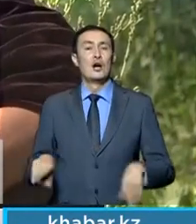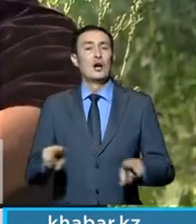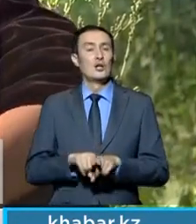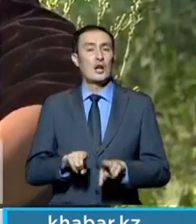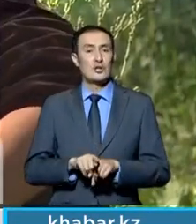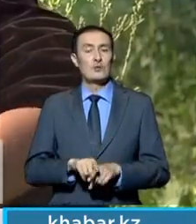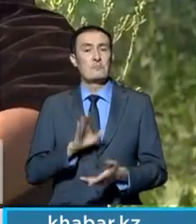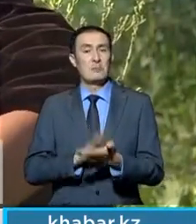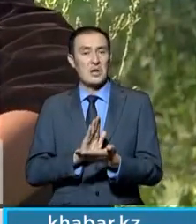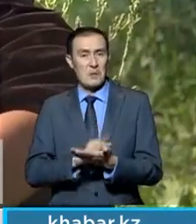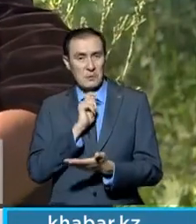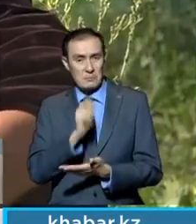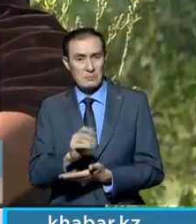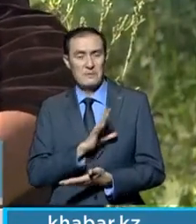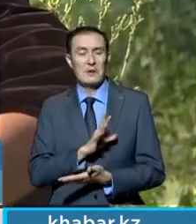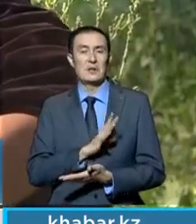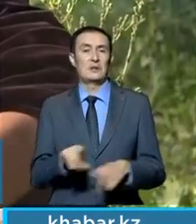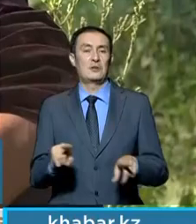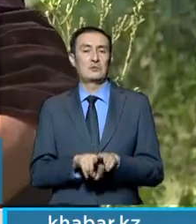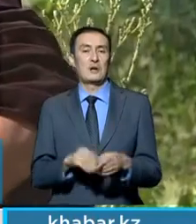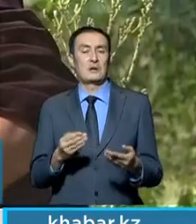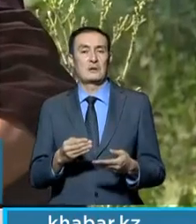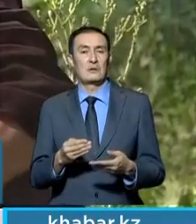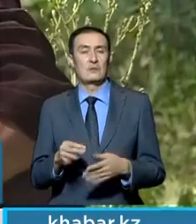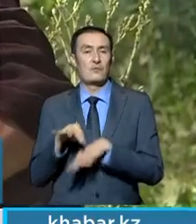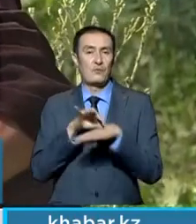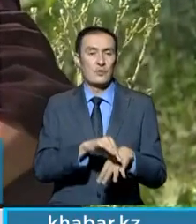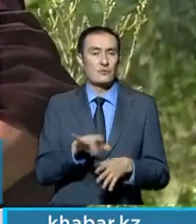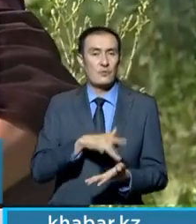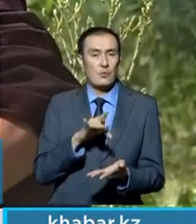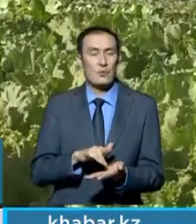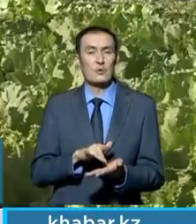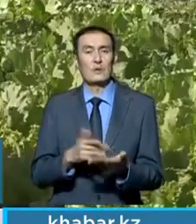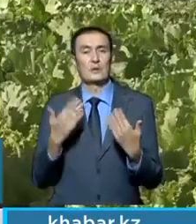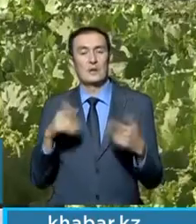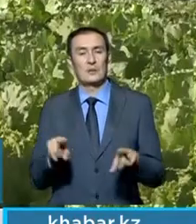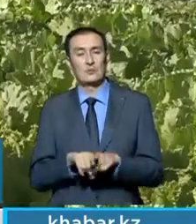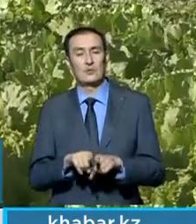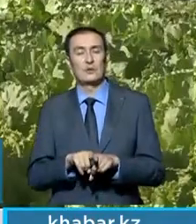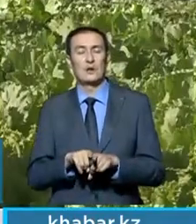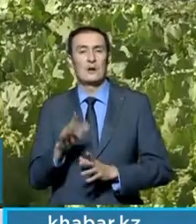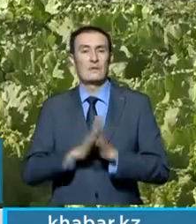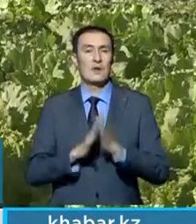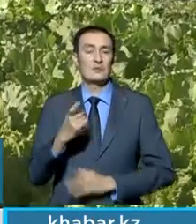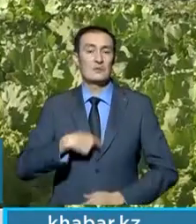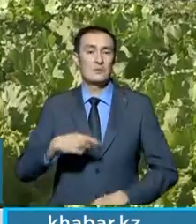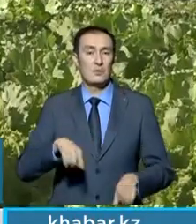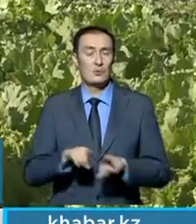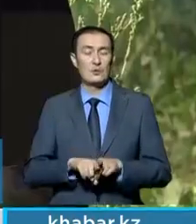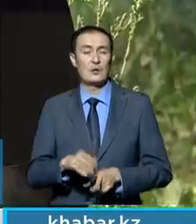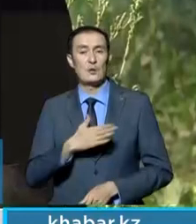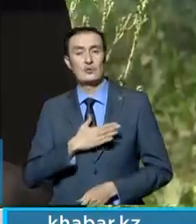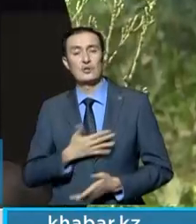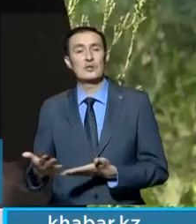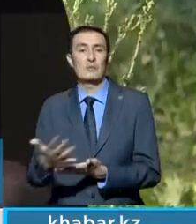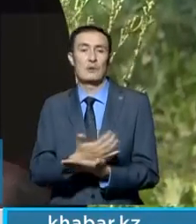Также еще премии бывают, и так их свозят в город, там поотдыхаем, выращиваем для себя от души,